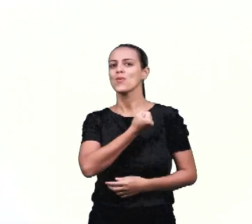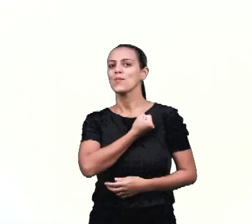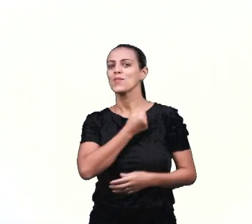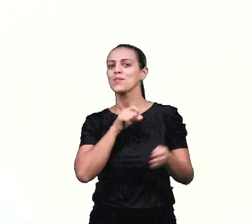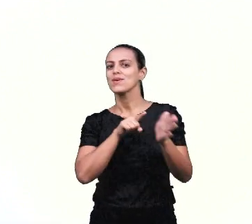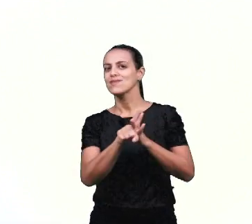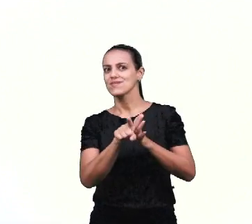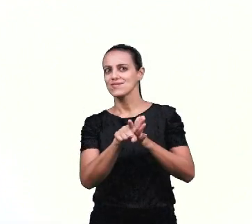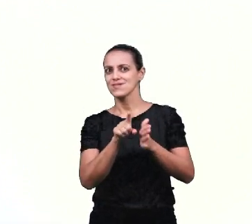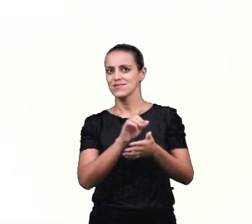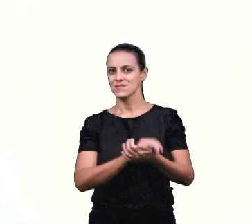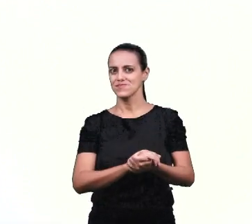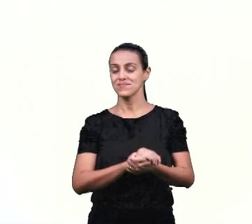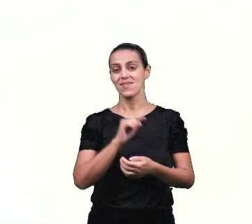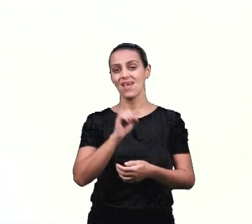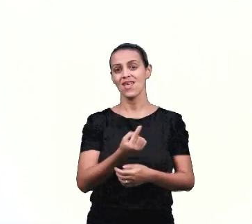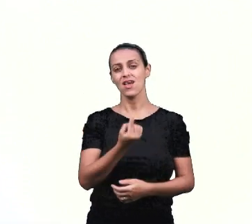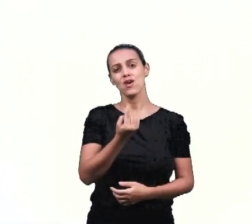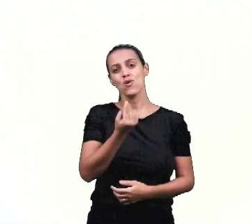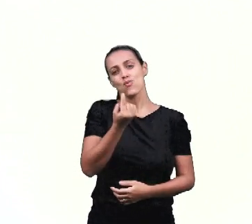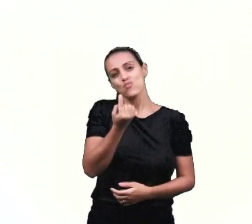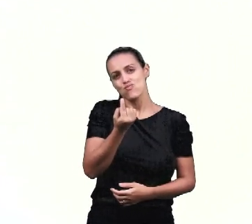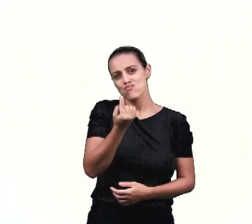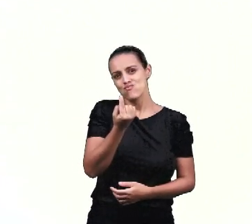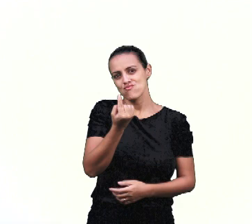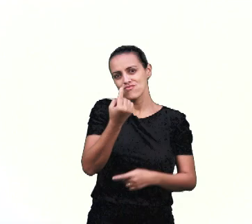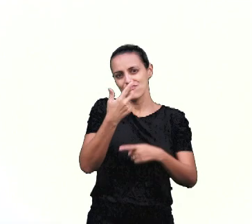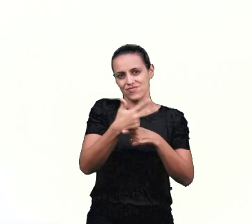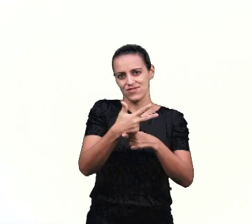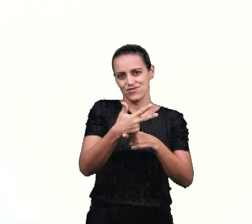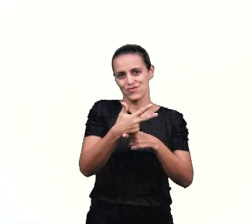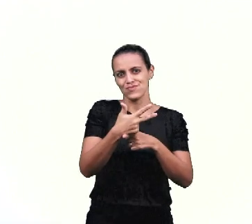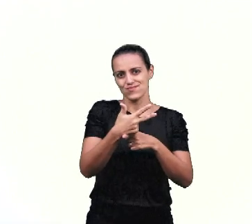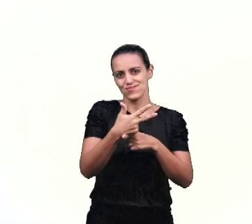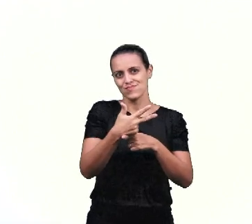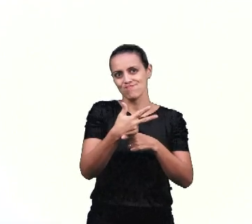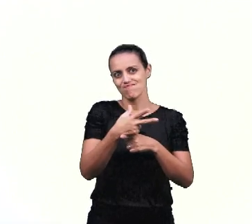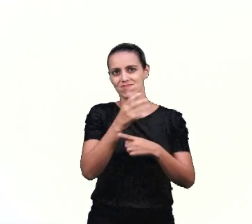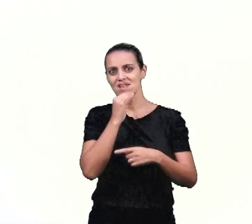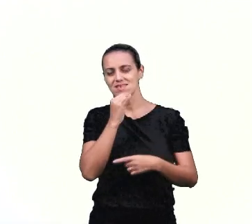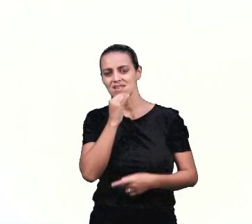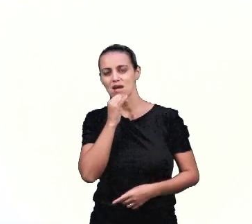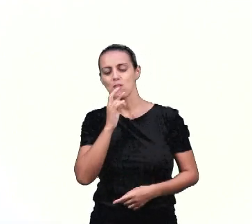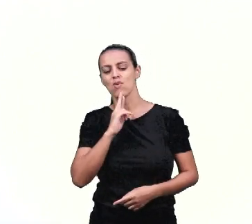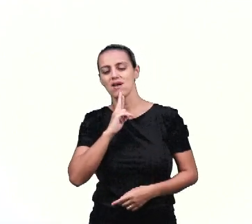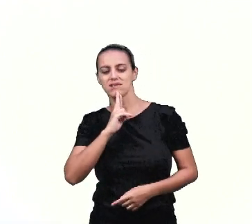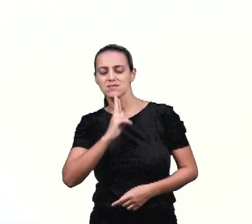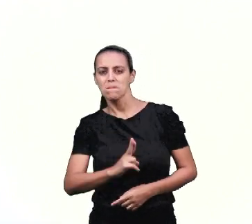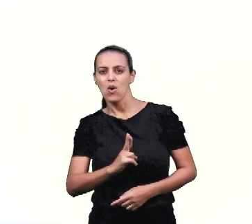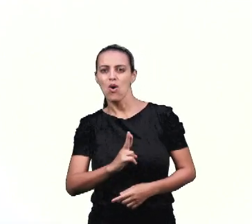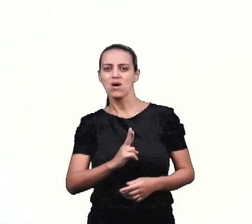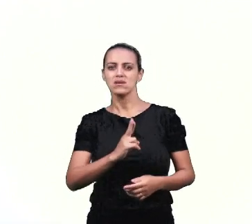c'est une vidéo par question. Là, c'est un enfant intermédiaire,